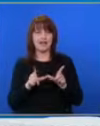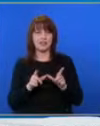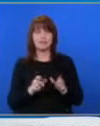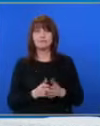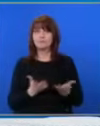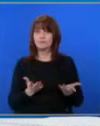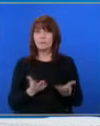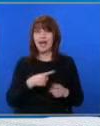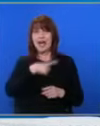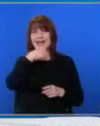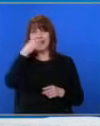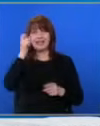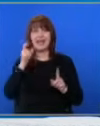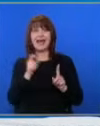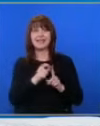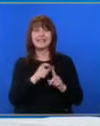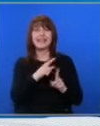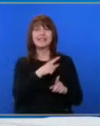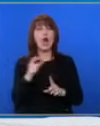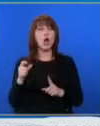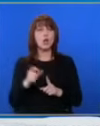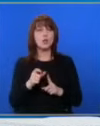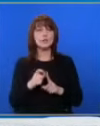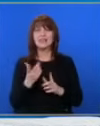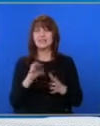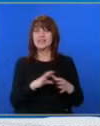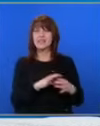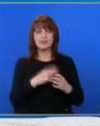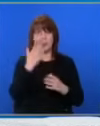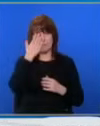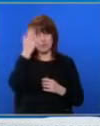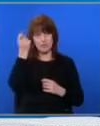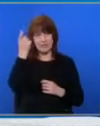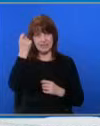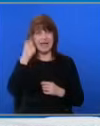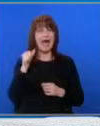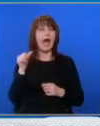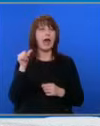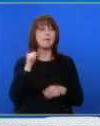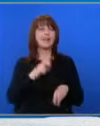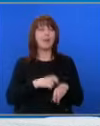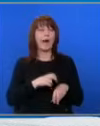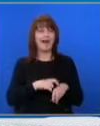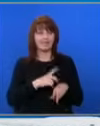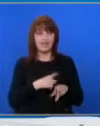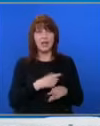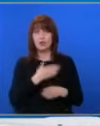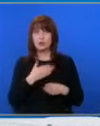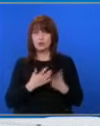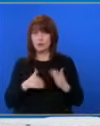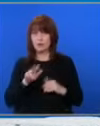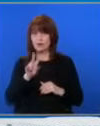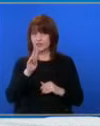Нов казус около лятната резиденция в Росенец, която, знаете, се свързва с почетния председател на ДПС Ахмед Доган. Докато повече